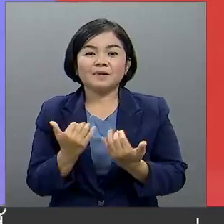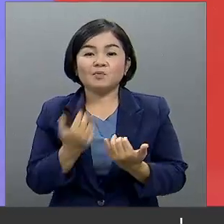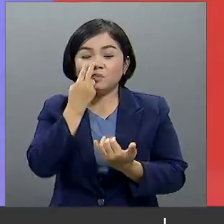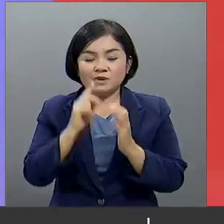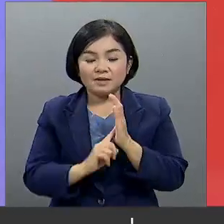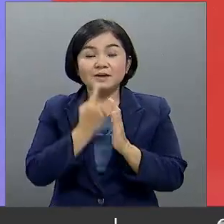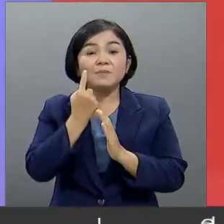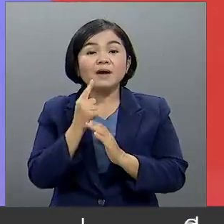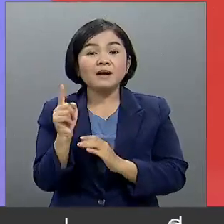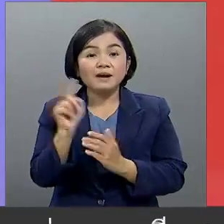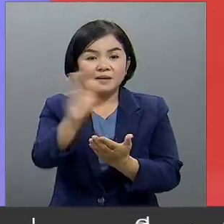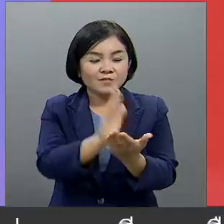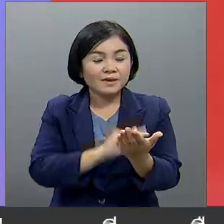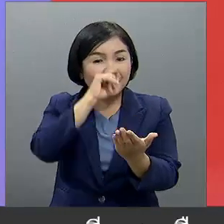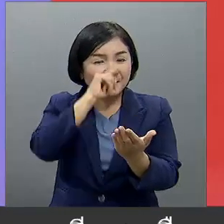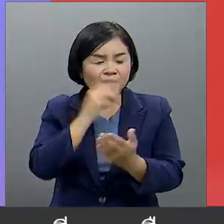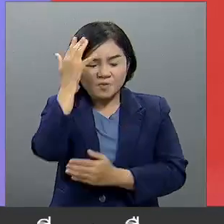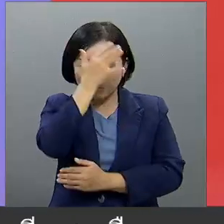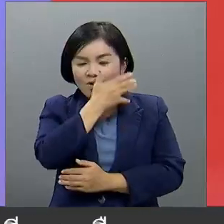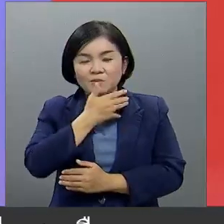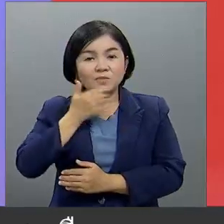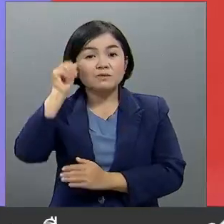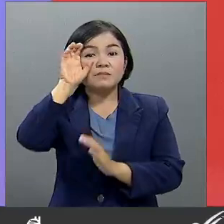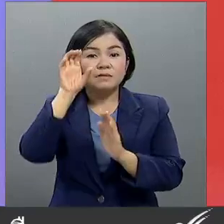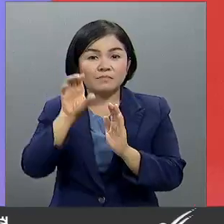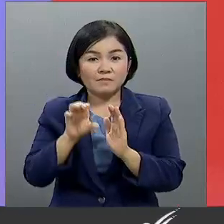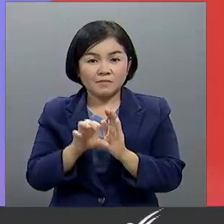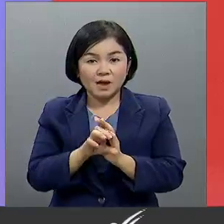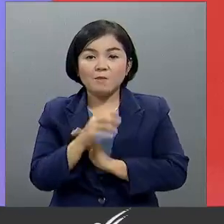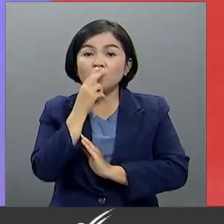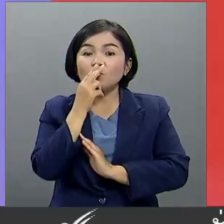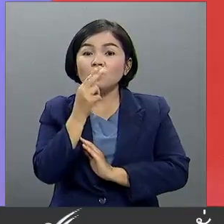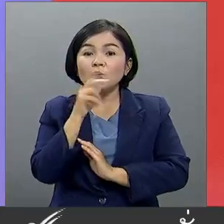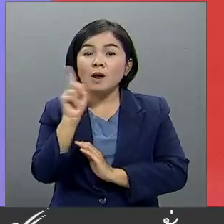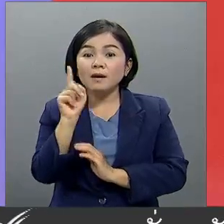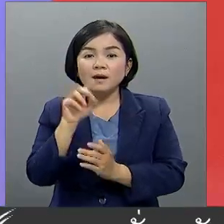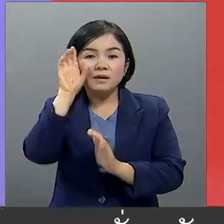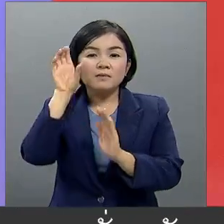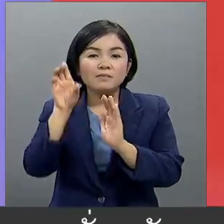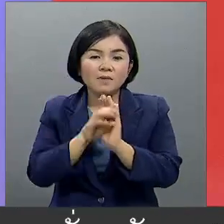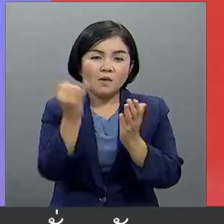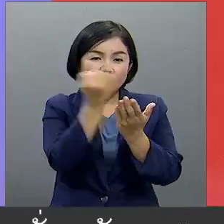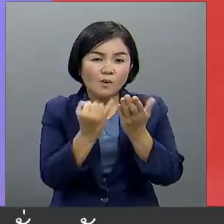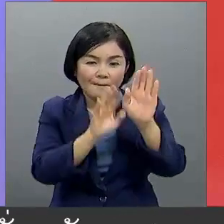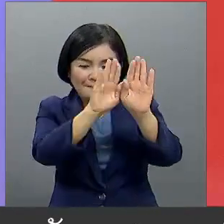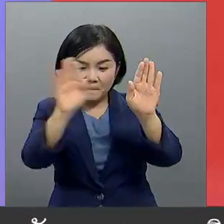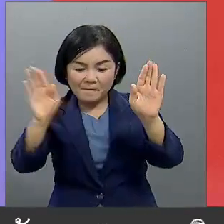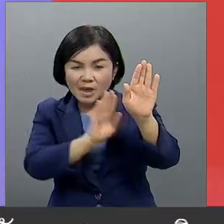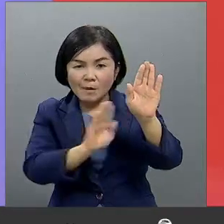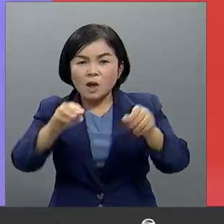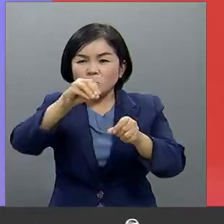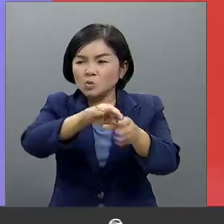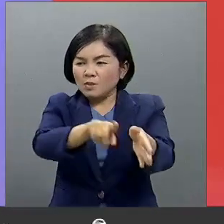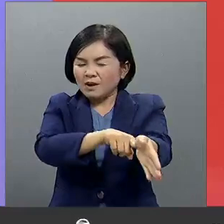มไปดูภาพความสวยงามกันก่อนนะครับจะพาไปชมภาพจิตรกรรมฝาผนังที่มีอายุมากกว่า158ปี